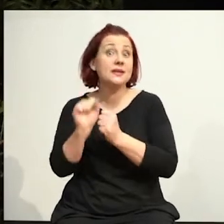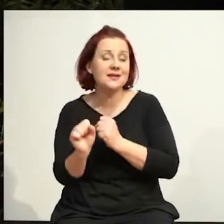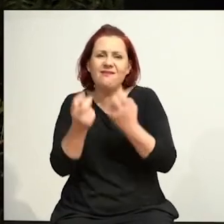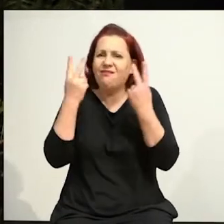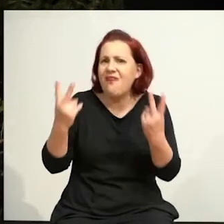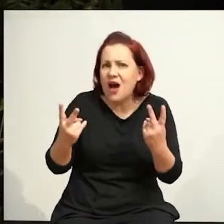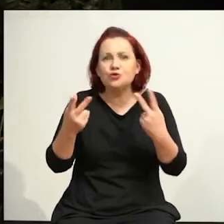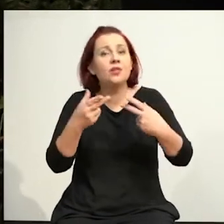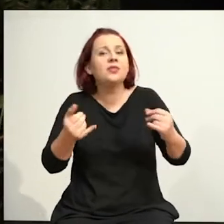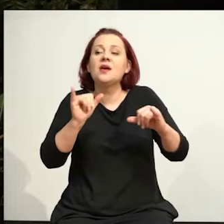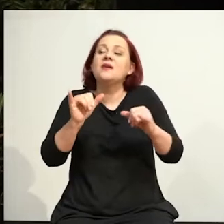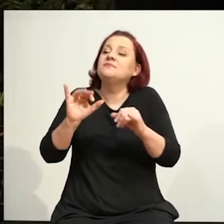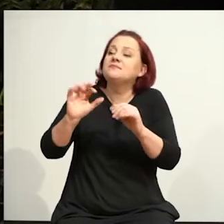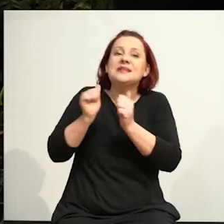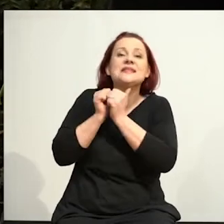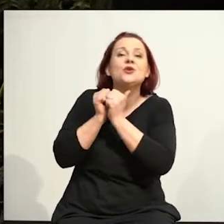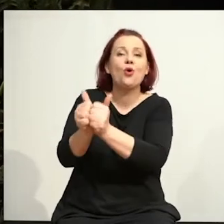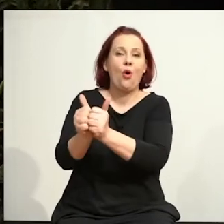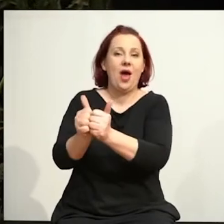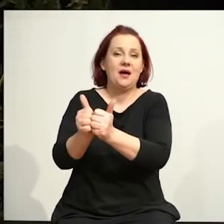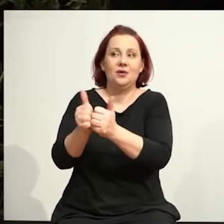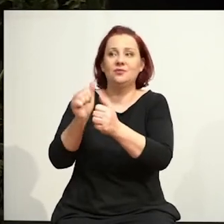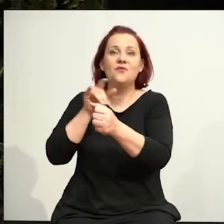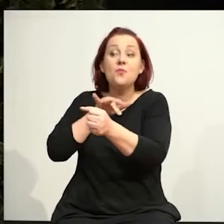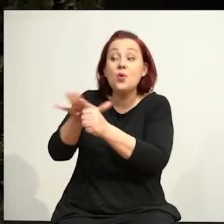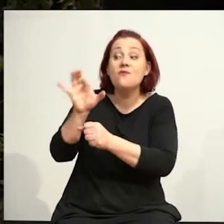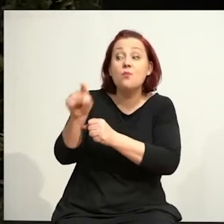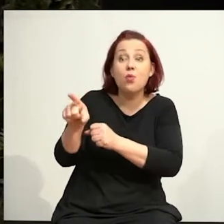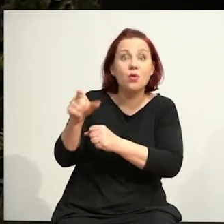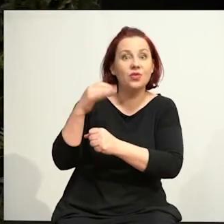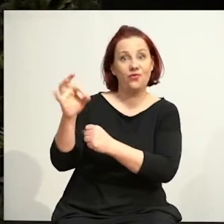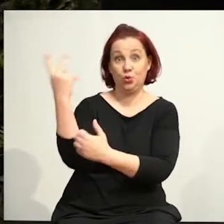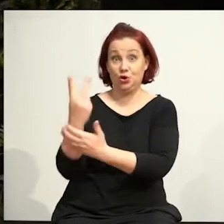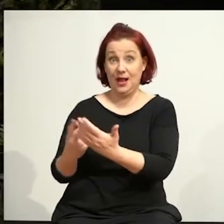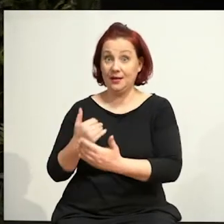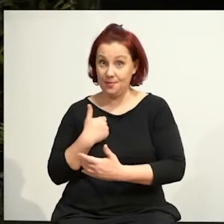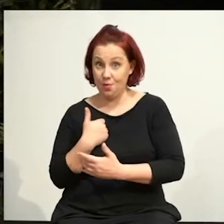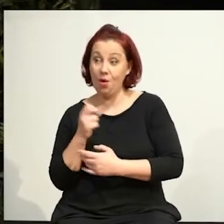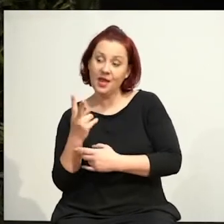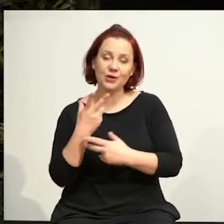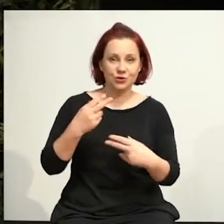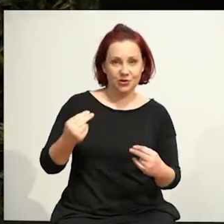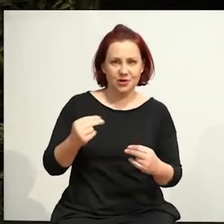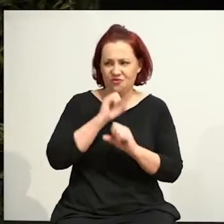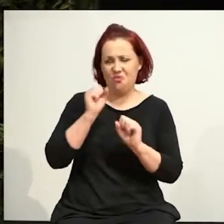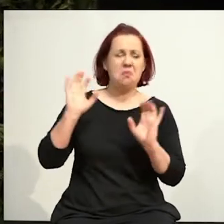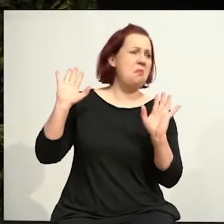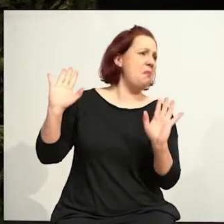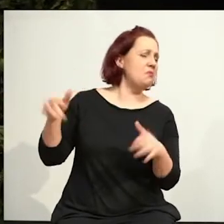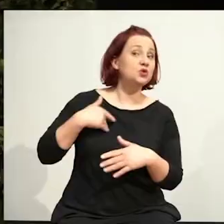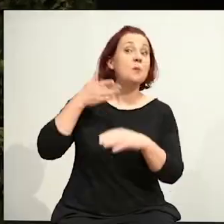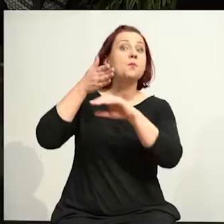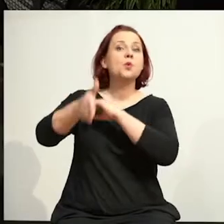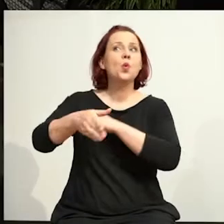czy odegrało jakąś rolę w Państwa czytelniczym doświadczeniu, czy wręcz przeciwnie, czy w ogóle nie, czy poznali go Państwo